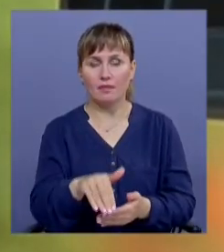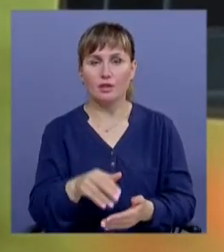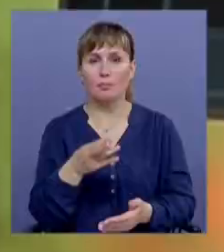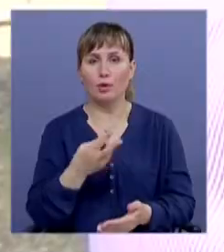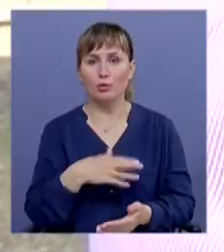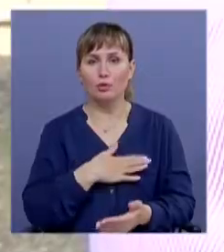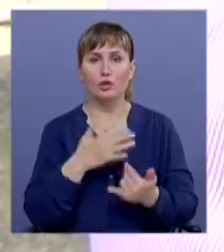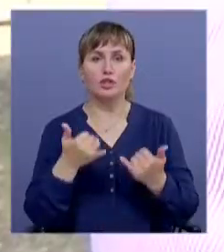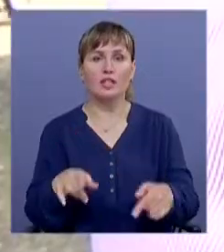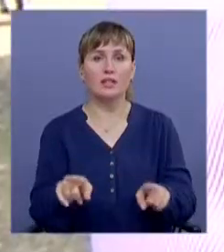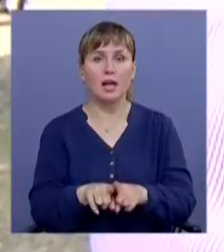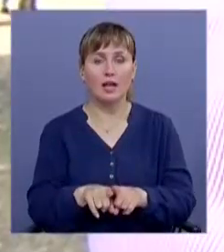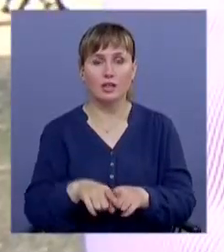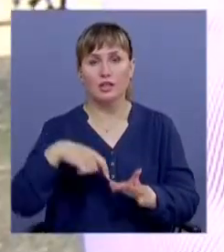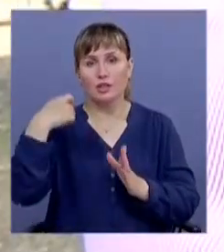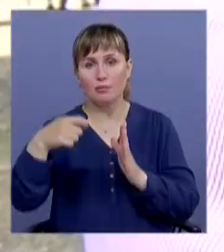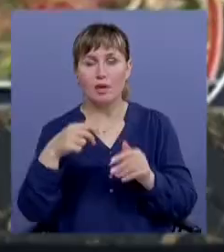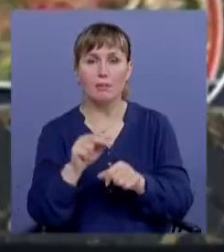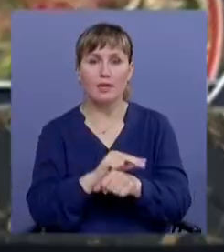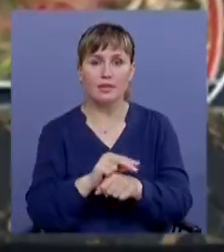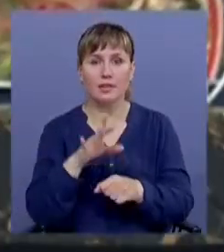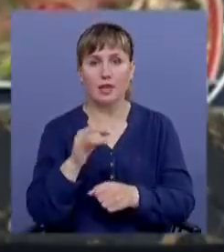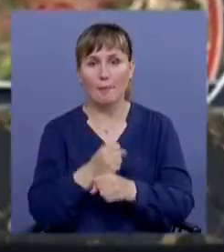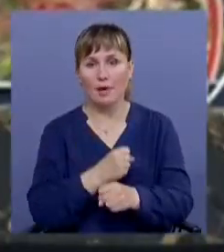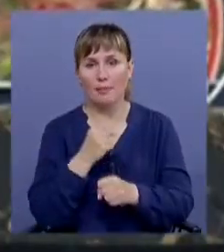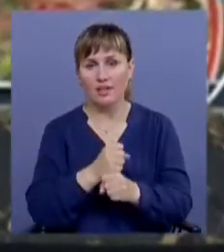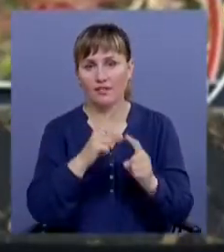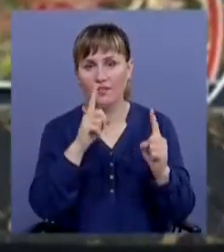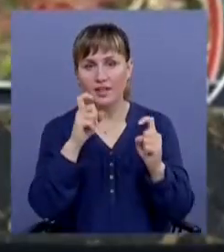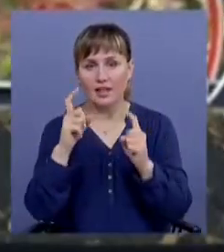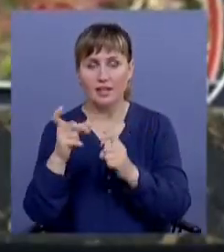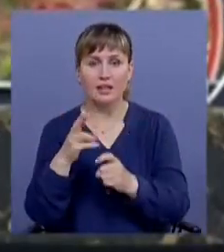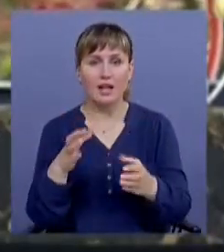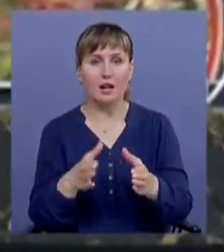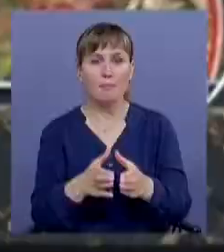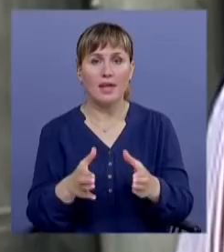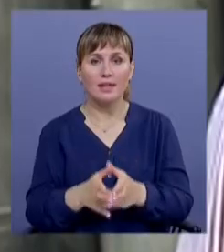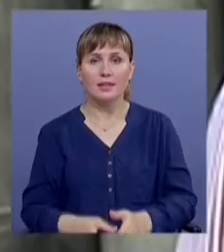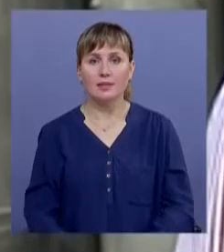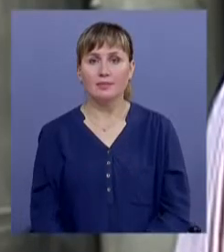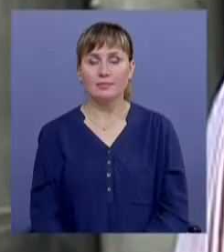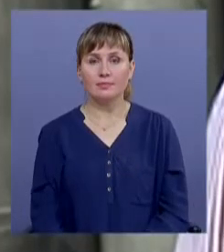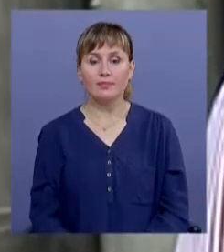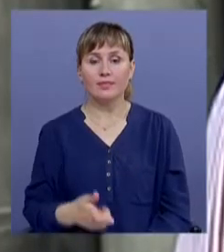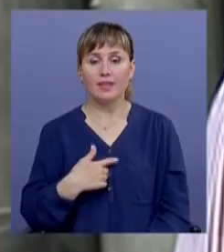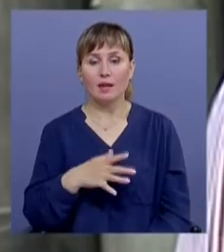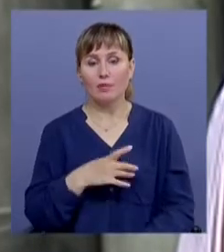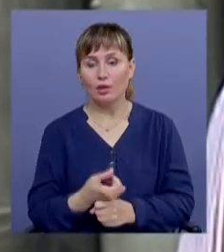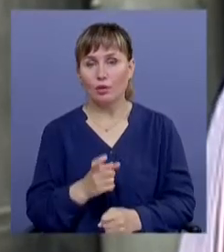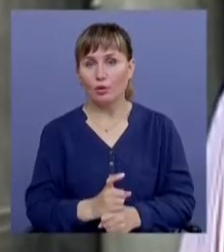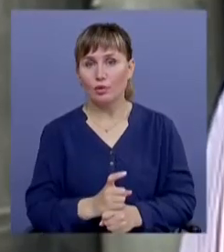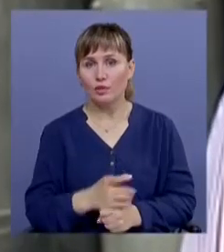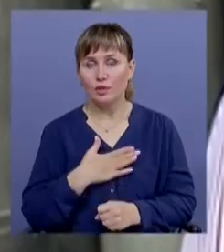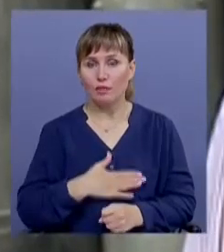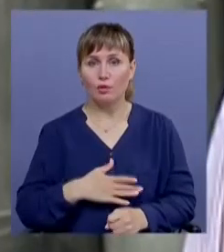душе. Сейчас он также снимает ролики, монтирует и обрабатывает фотографии для компании. Да, я был очень доволен, да, что по